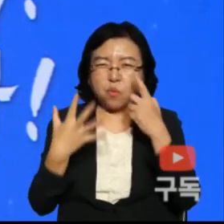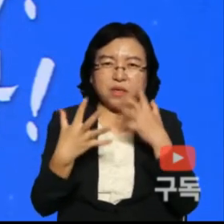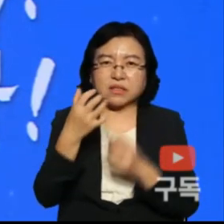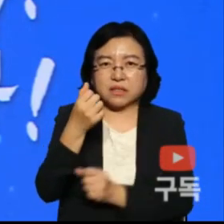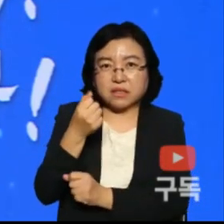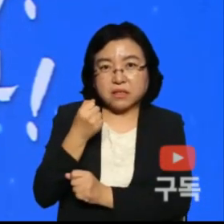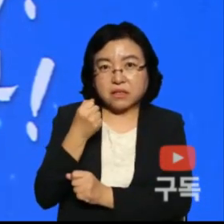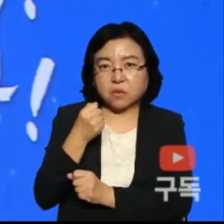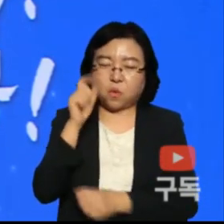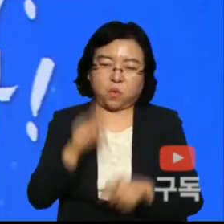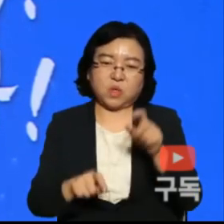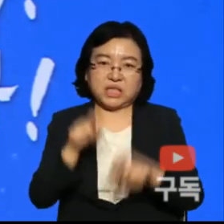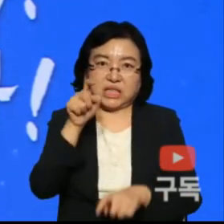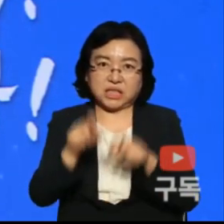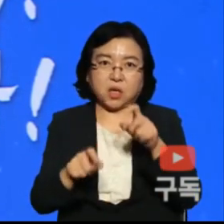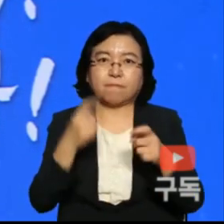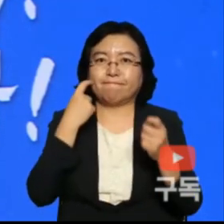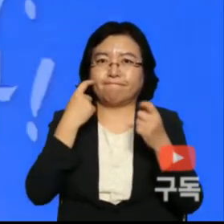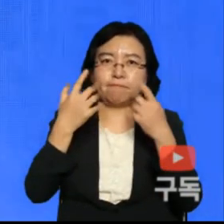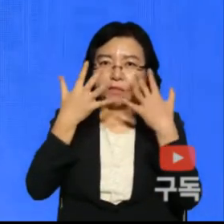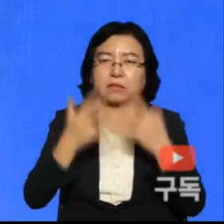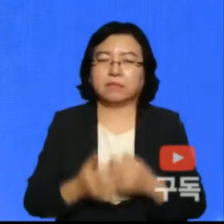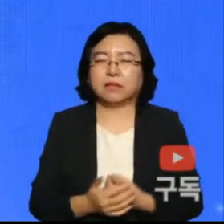실천할 것 분명합니다